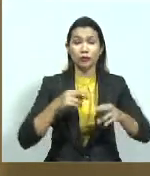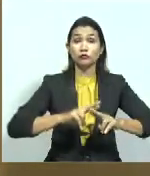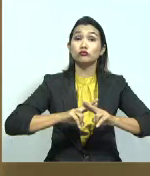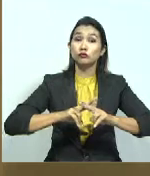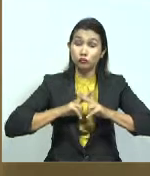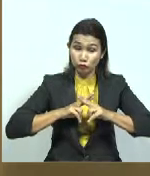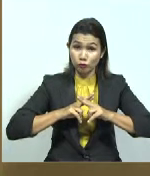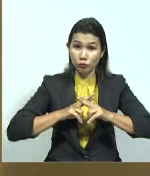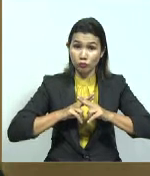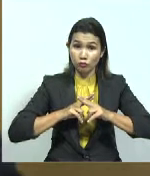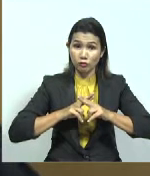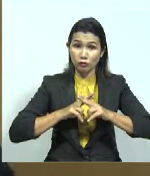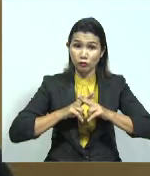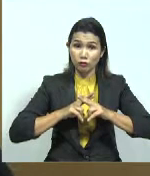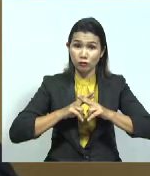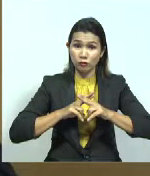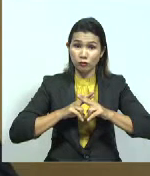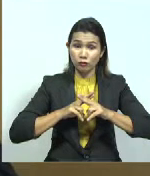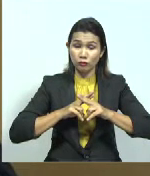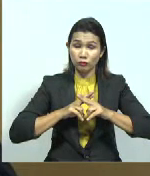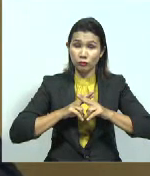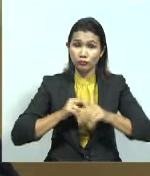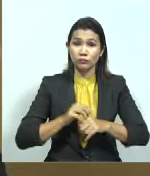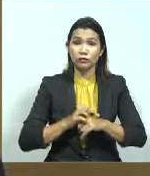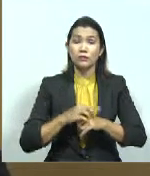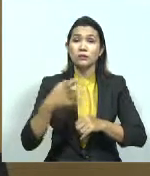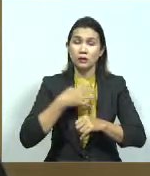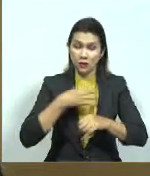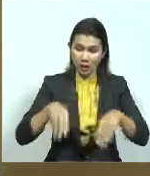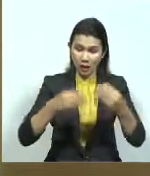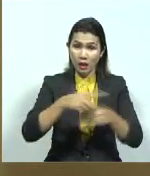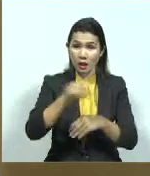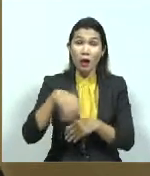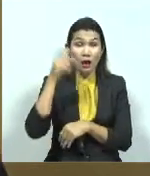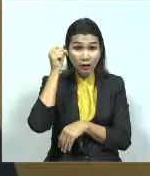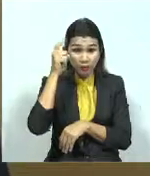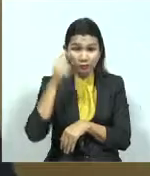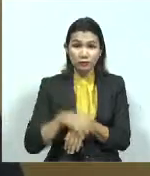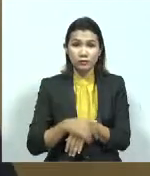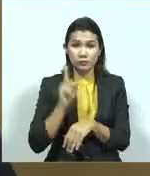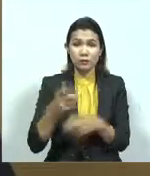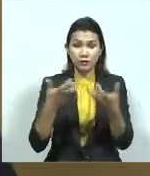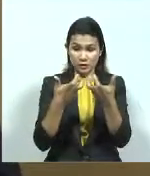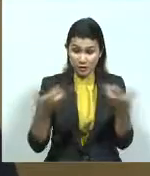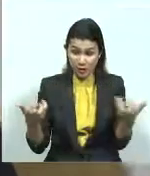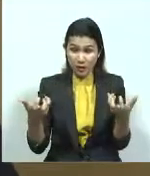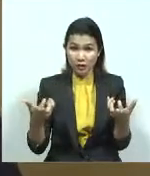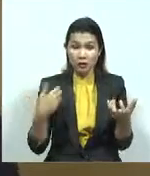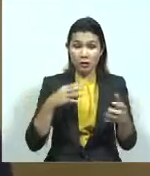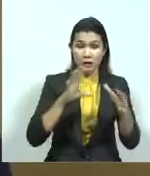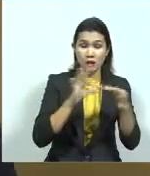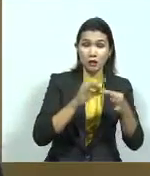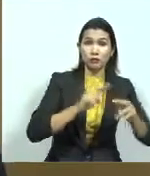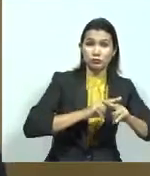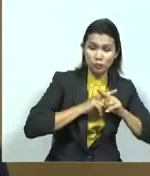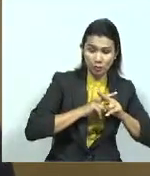วก็ให้อยากให้ทุกท่านเข้าใจว่าแยกกันระหว่างส่วนตัวกับรา